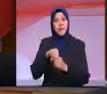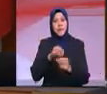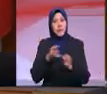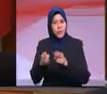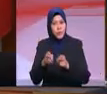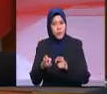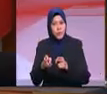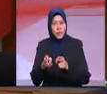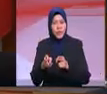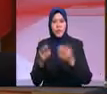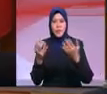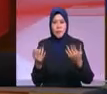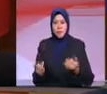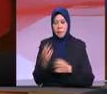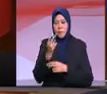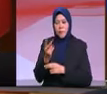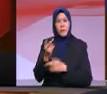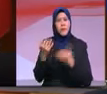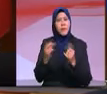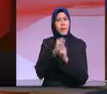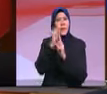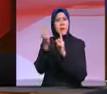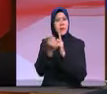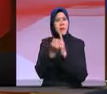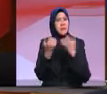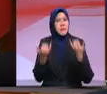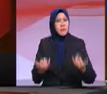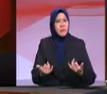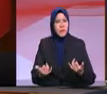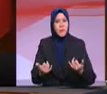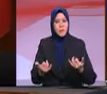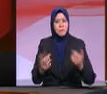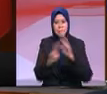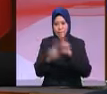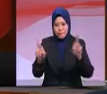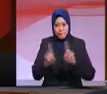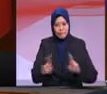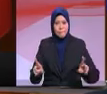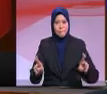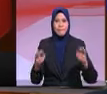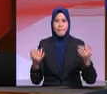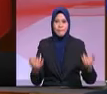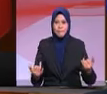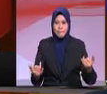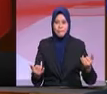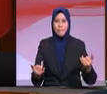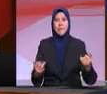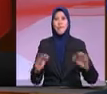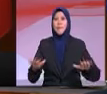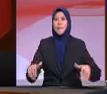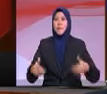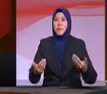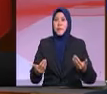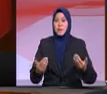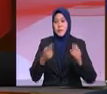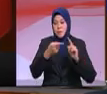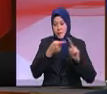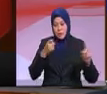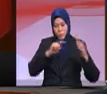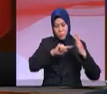dan untuk kita melihat kepada keadaan semasa, iaitu kesiapsiagaan kita dan perjalanan kita daripada